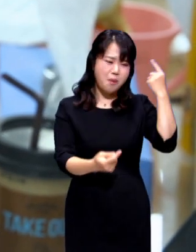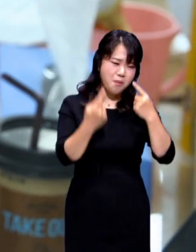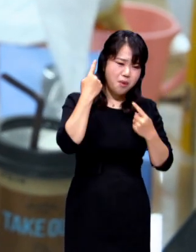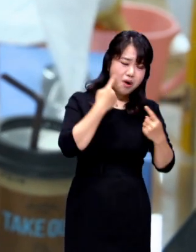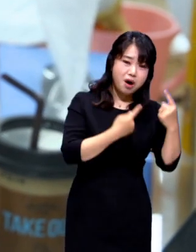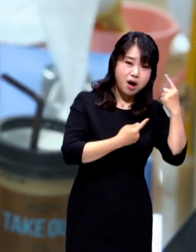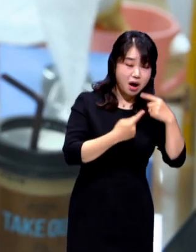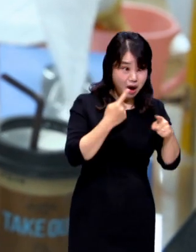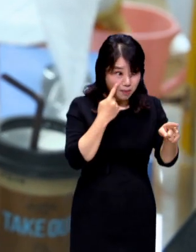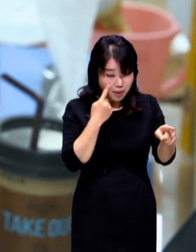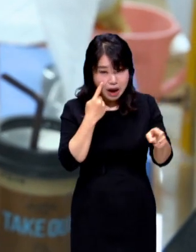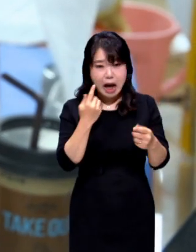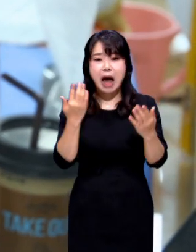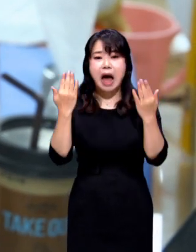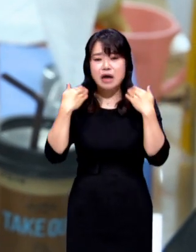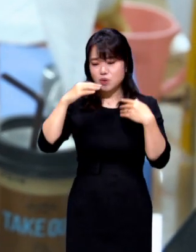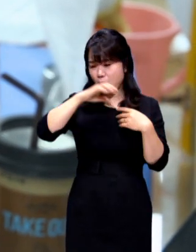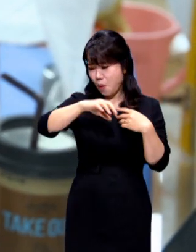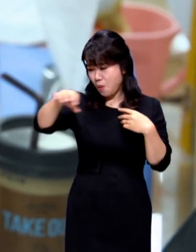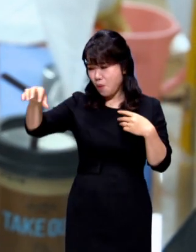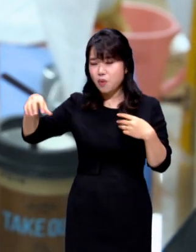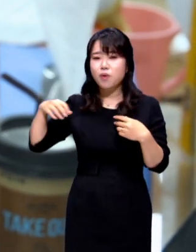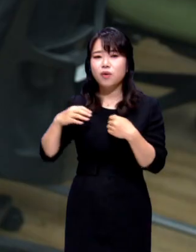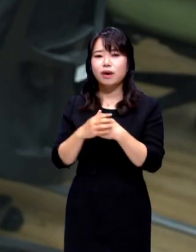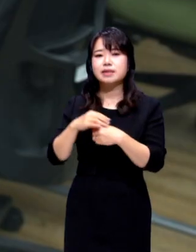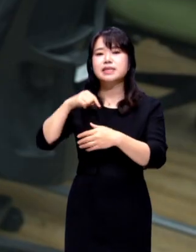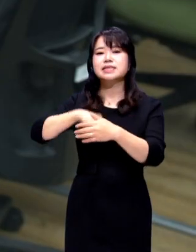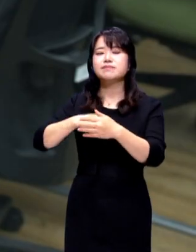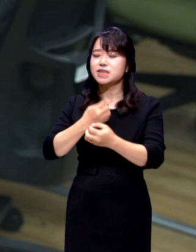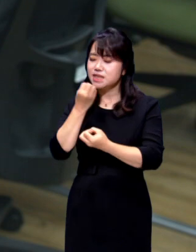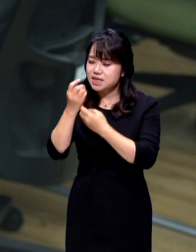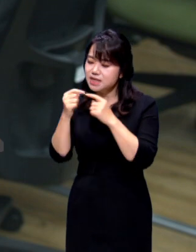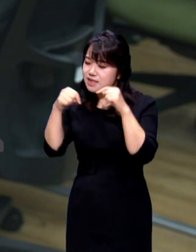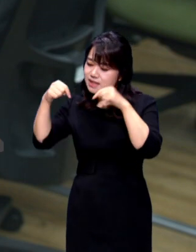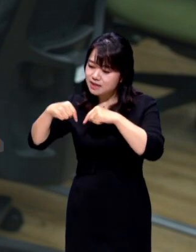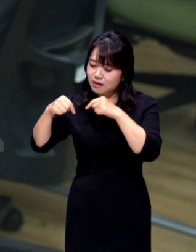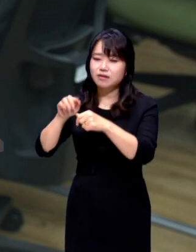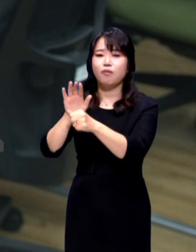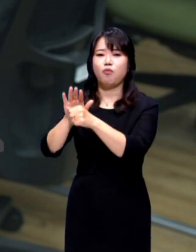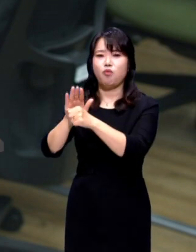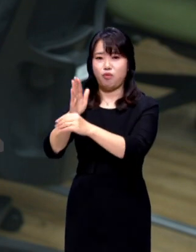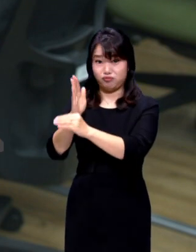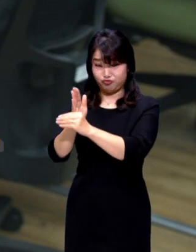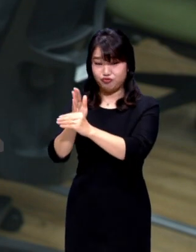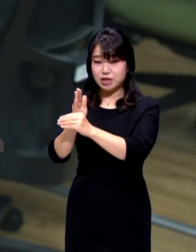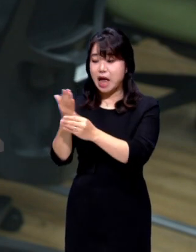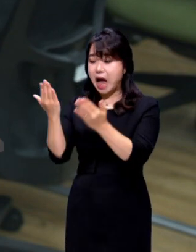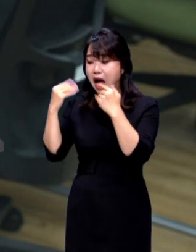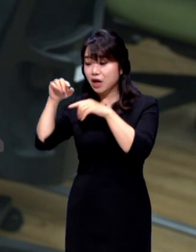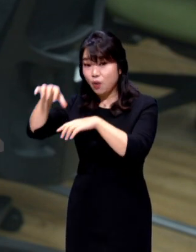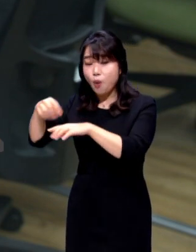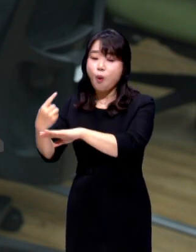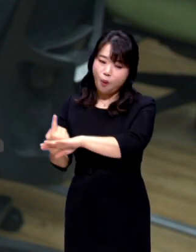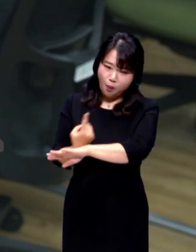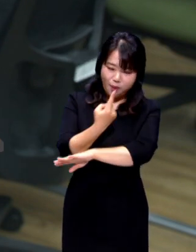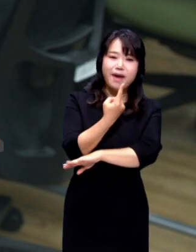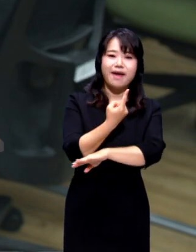발생으로 학교마다 심리 상담을 지원하고 있는데요. 학교가 아닌 지역에